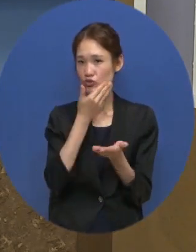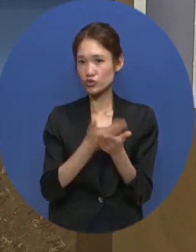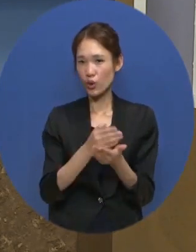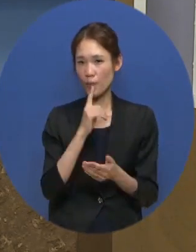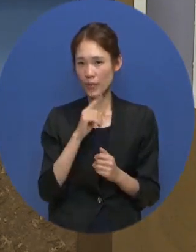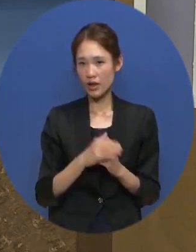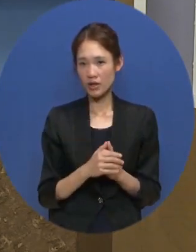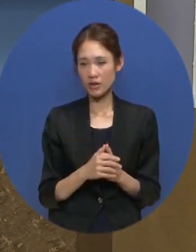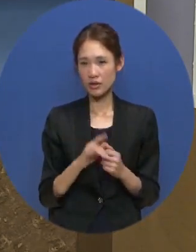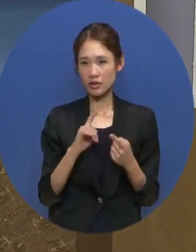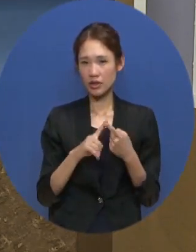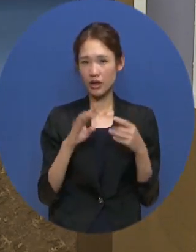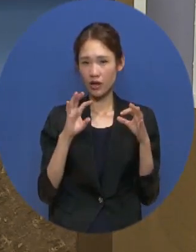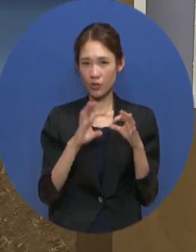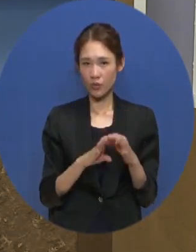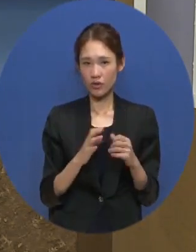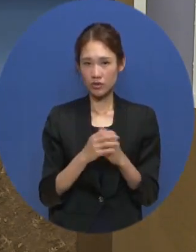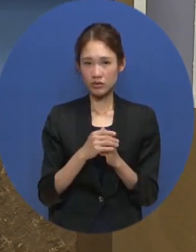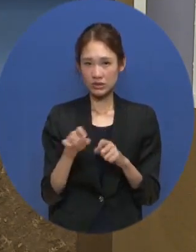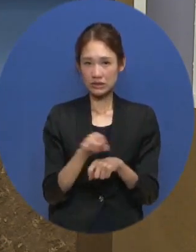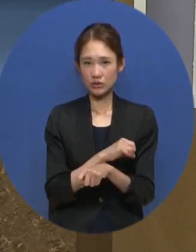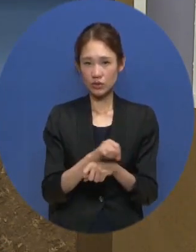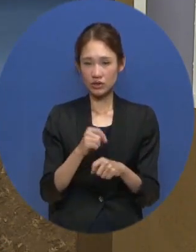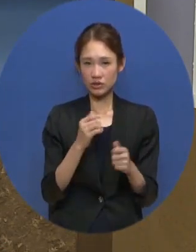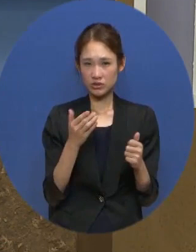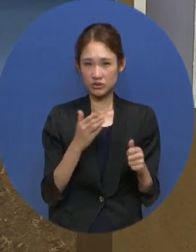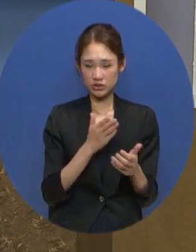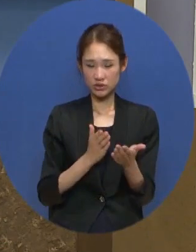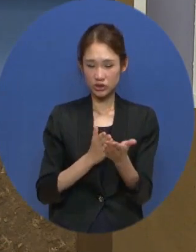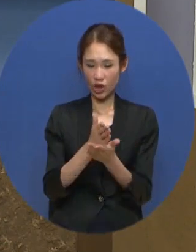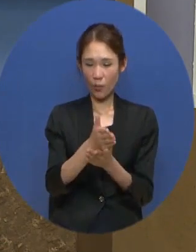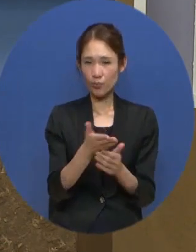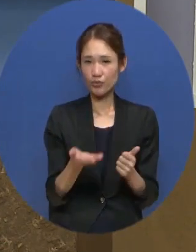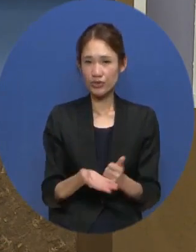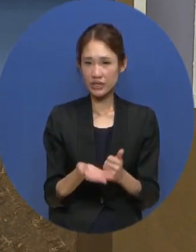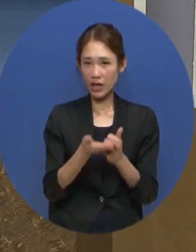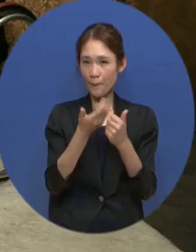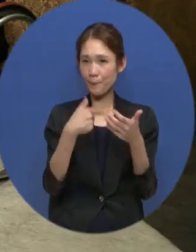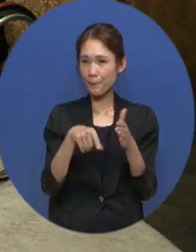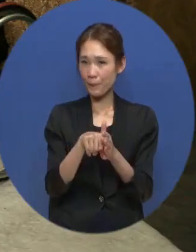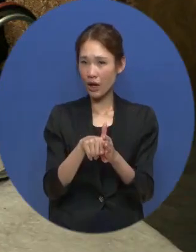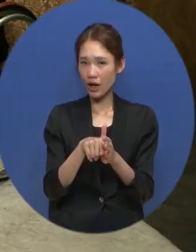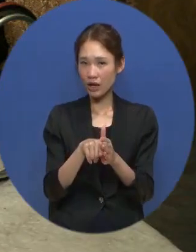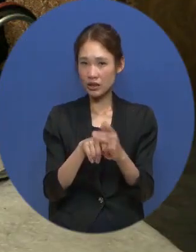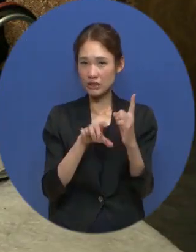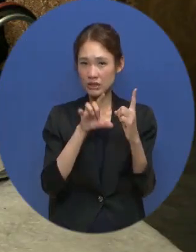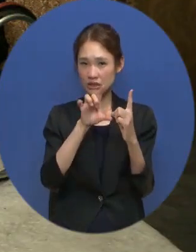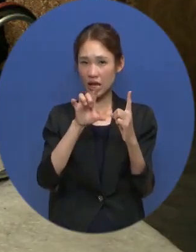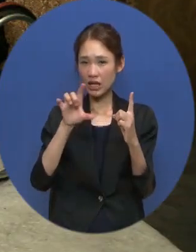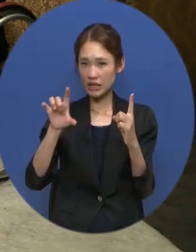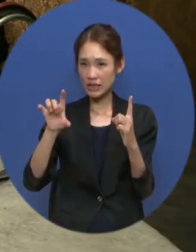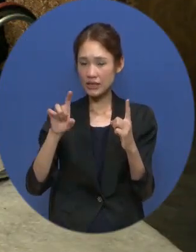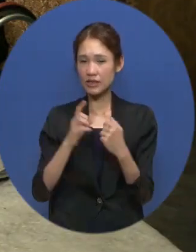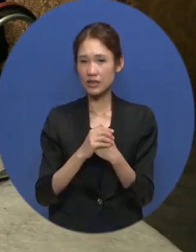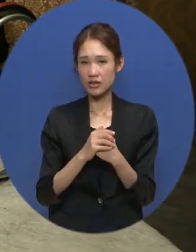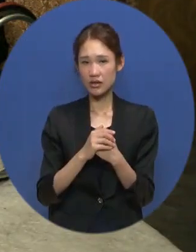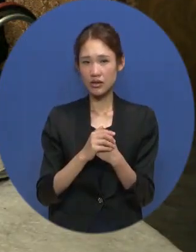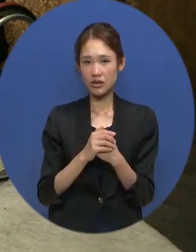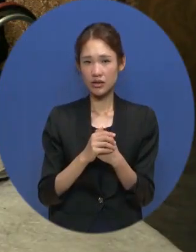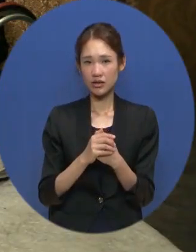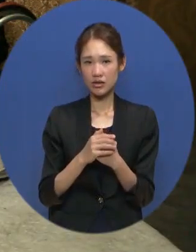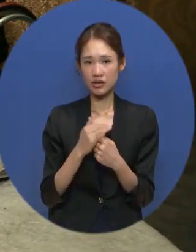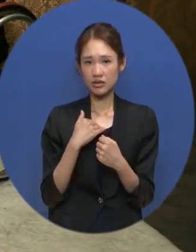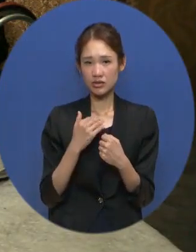네, 네. 이 부분도 이제 특화된 전문 인력을 양성하기 위한 하나의 일환으로 보면 될까요? 1대1 멘토링. 그렇죠.